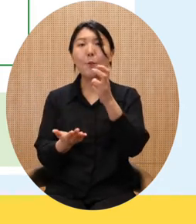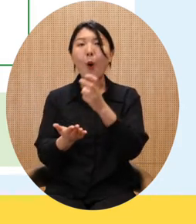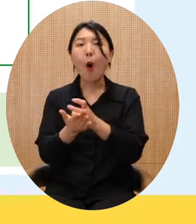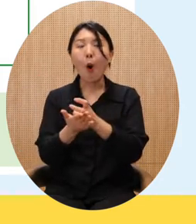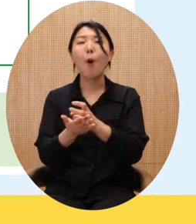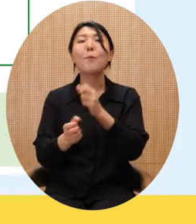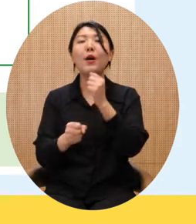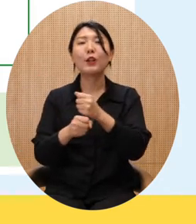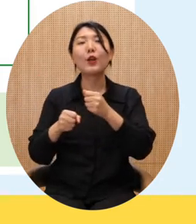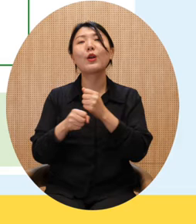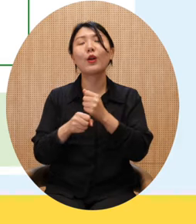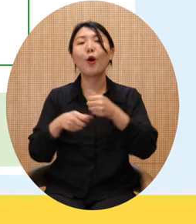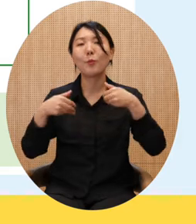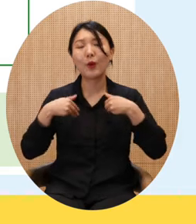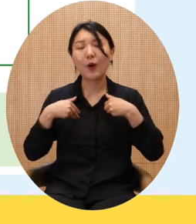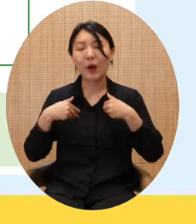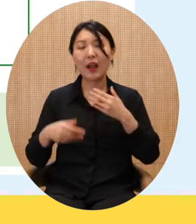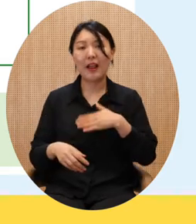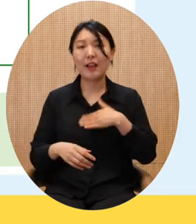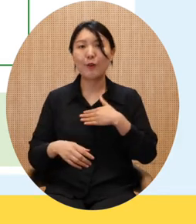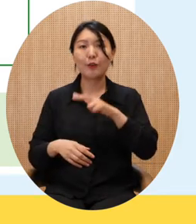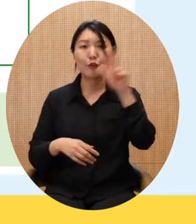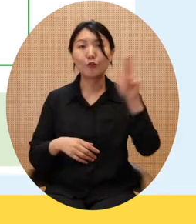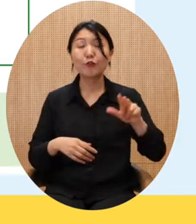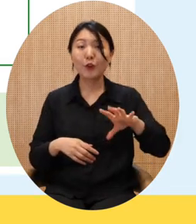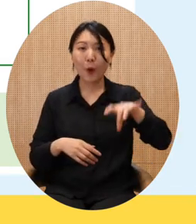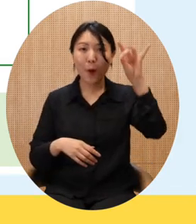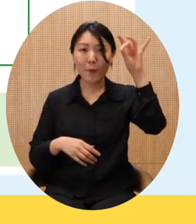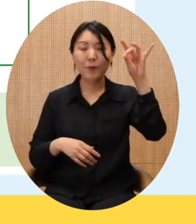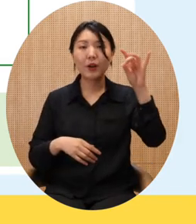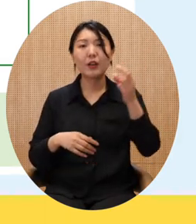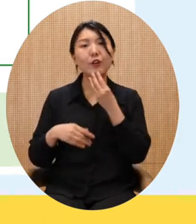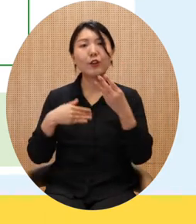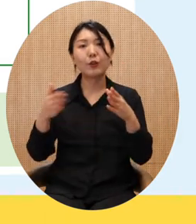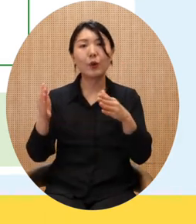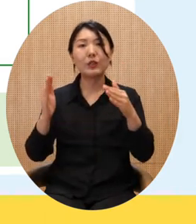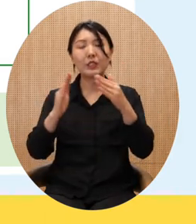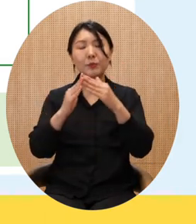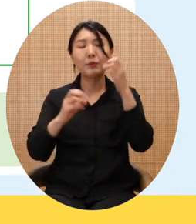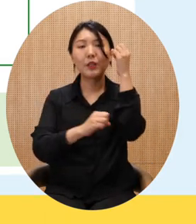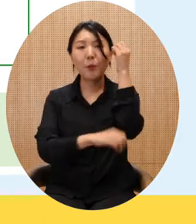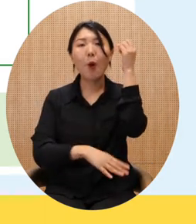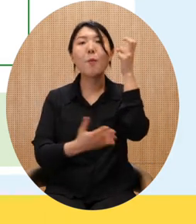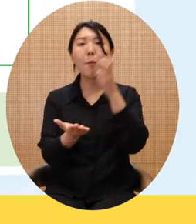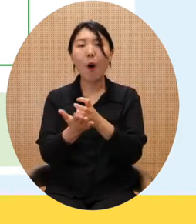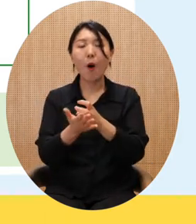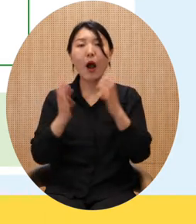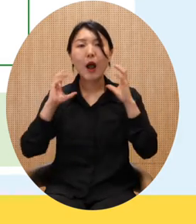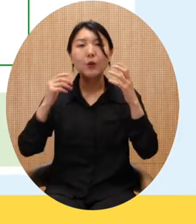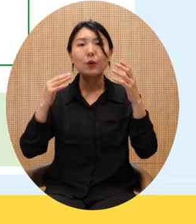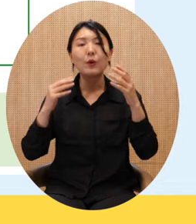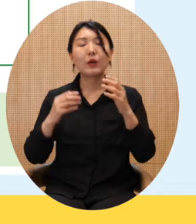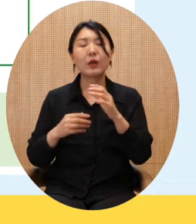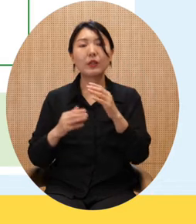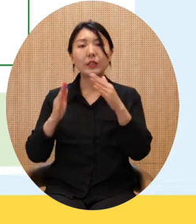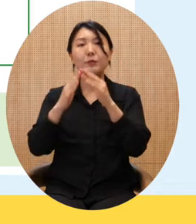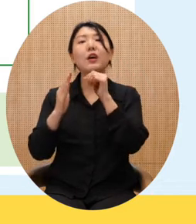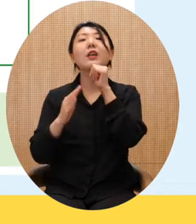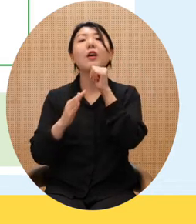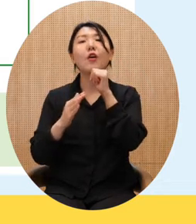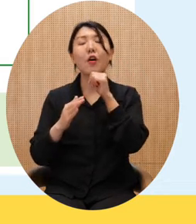필요성을 느끼시고 전국 최초로 경기도 주거기본조례에 아동 주거빈곤 개념을